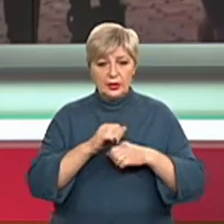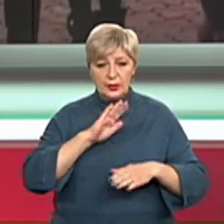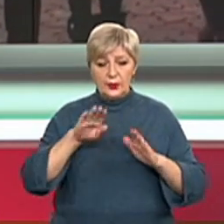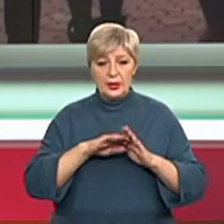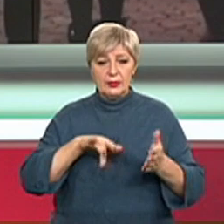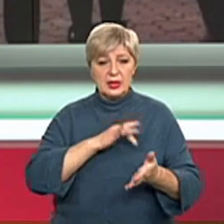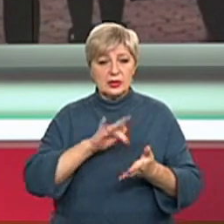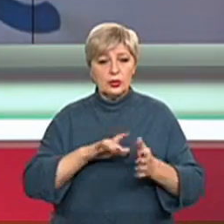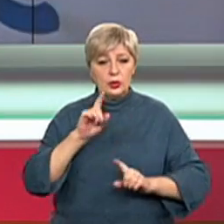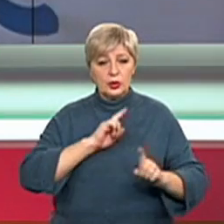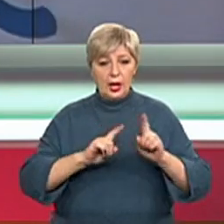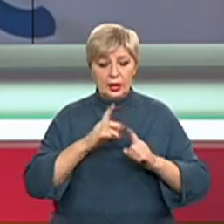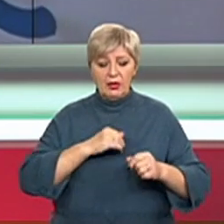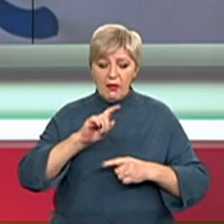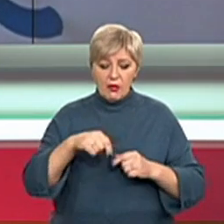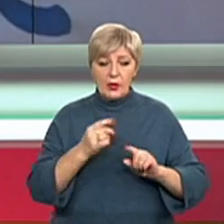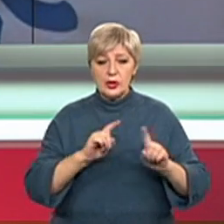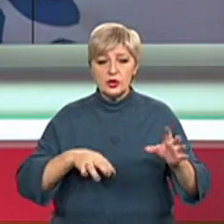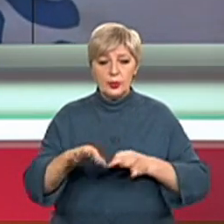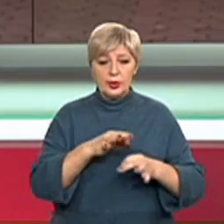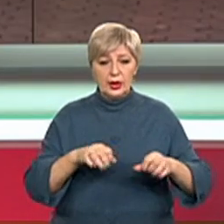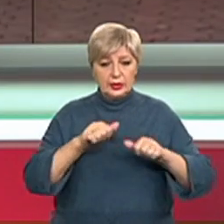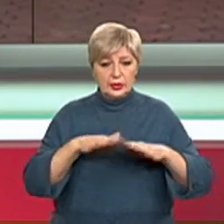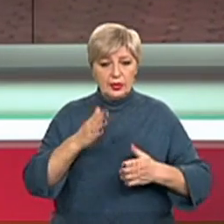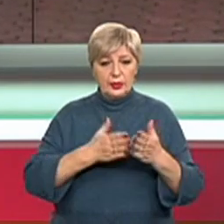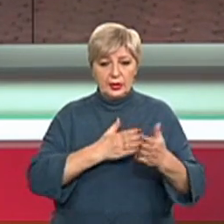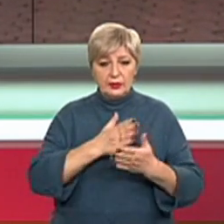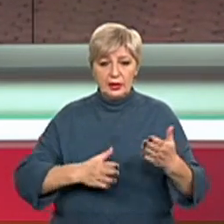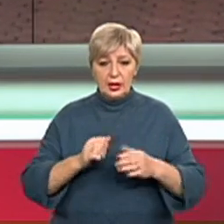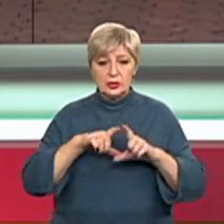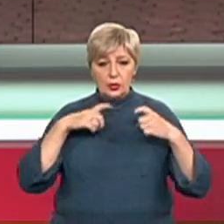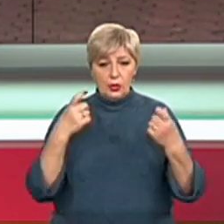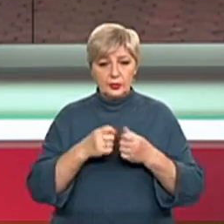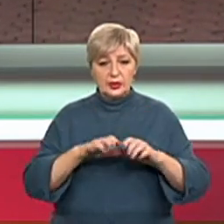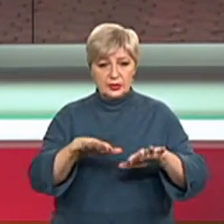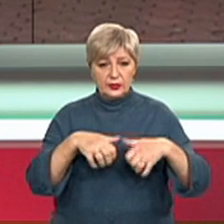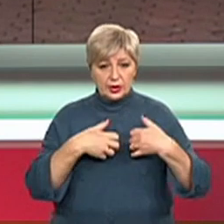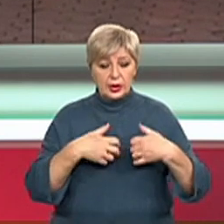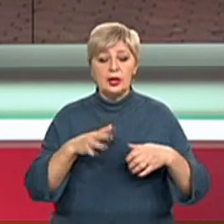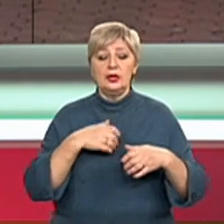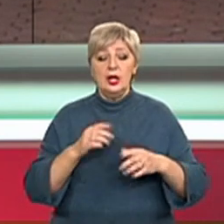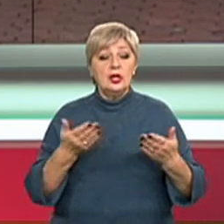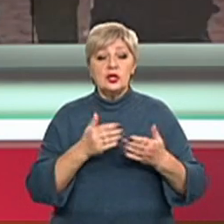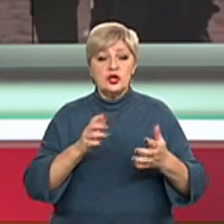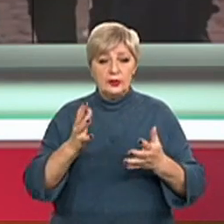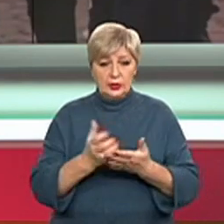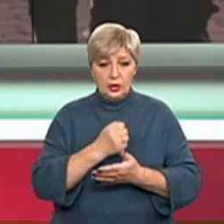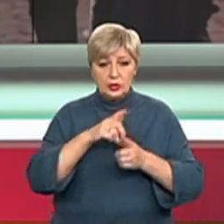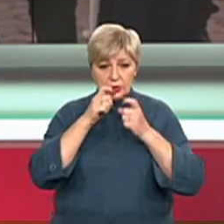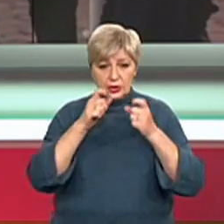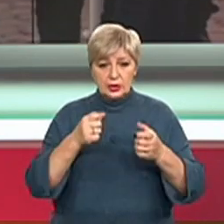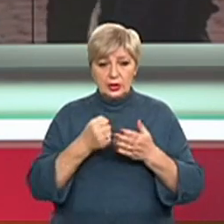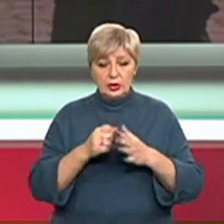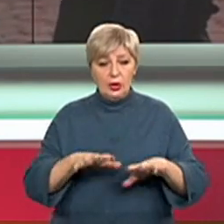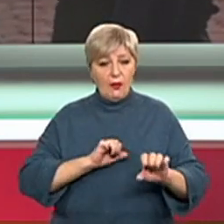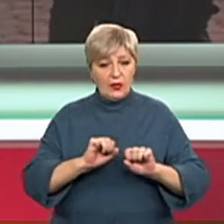близько сотні людей. Вимагали, аби проєкт рішення про ліквідацію комплексу відкликали. Чи вдалось докричатись до владців,